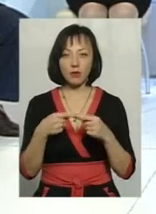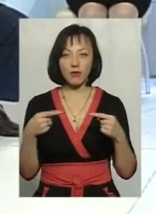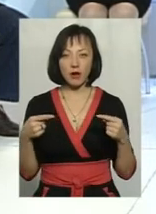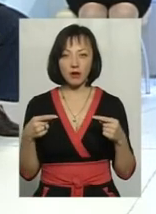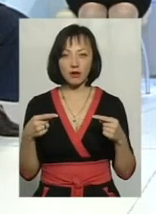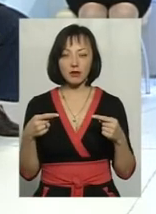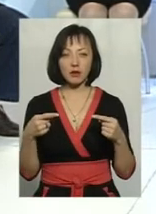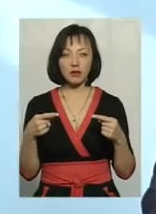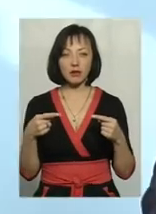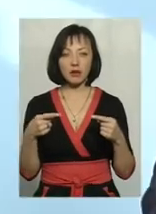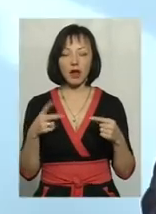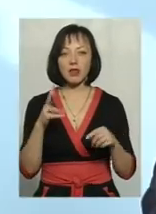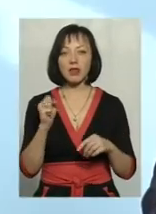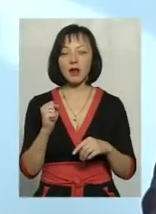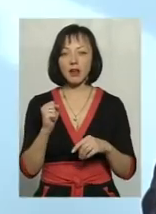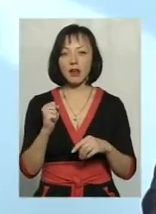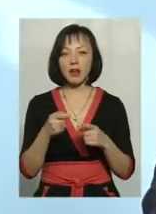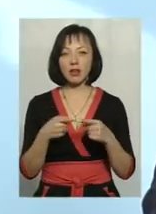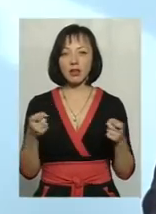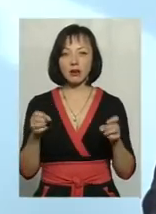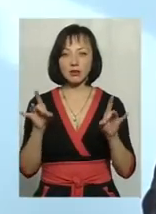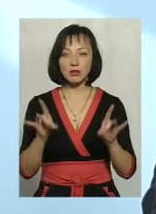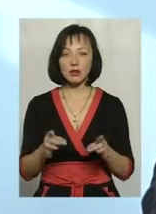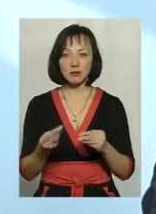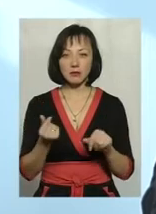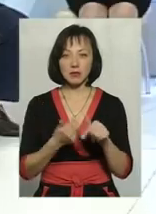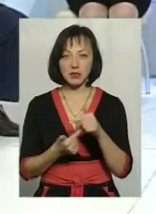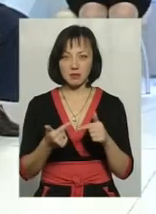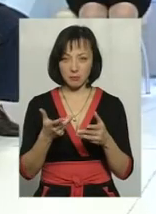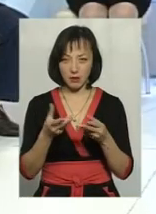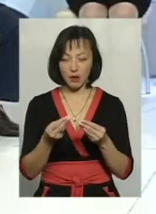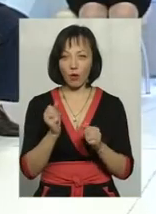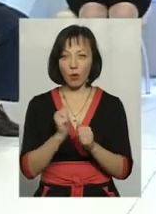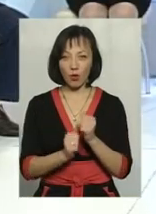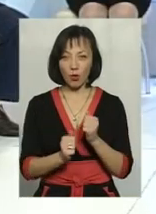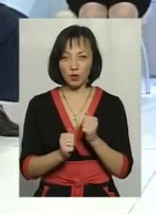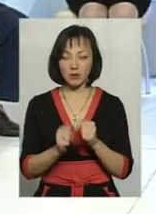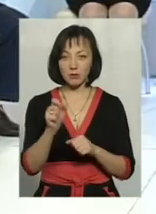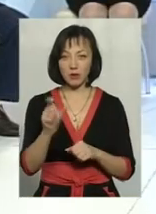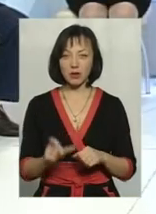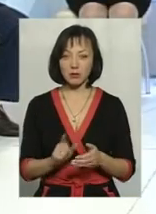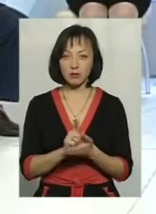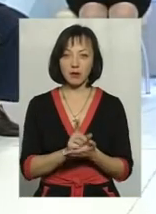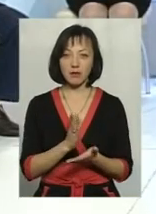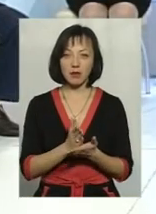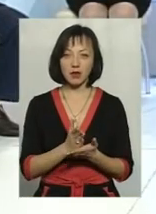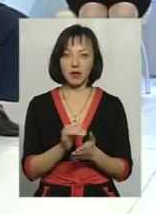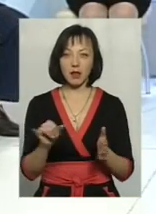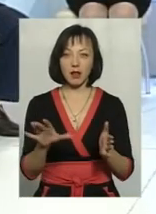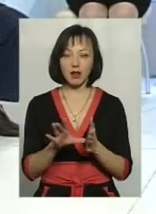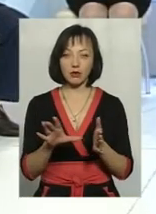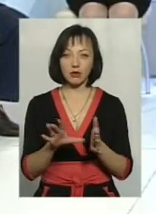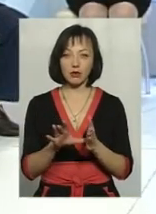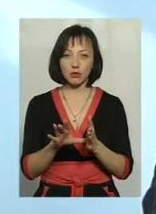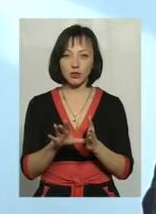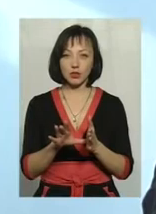на готельно-ресторанний бізнес як це вплине? Тобто кожна пляшка має мати електронну…